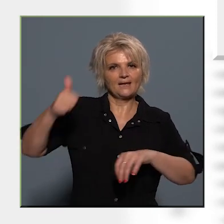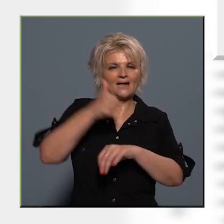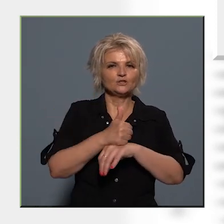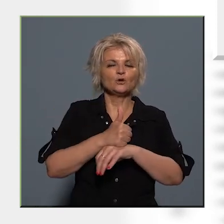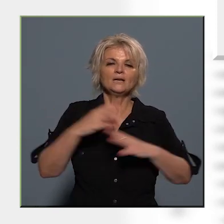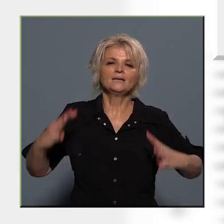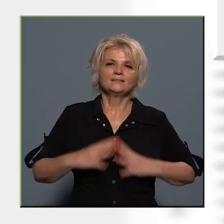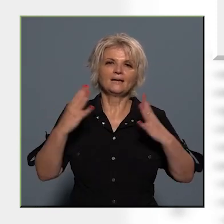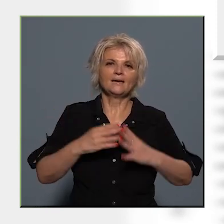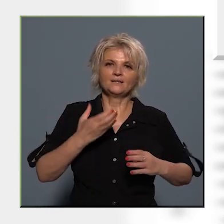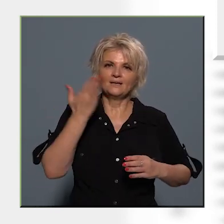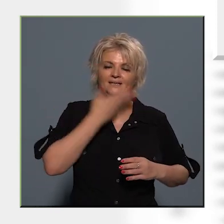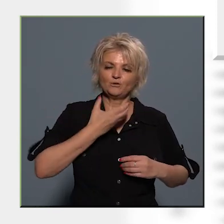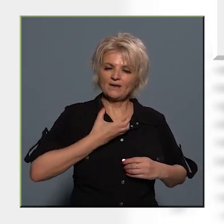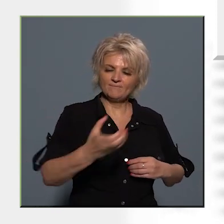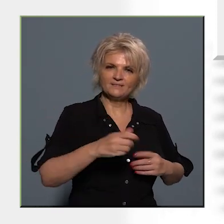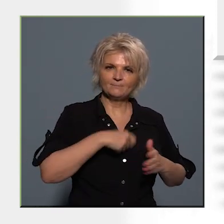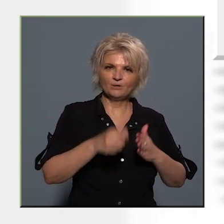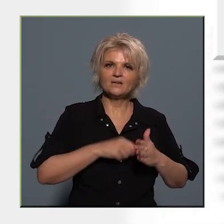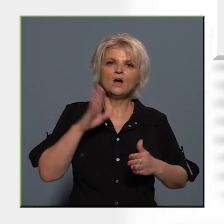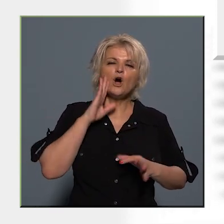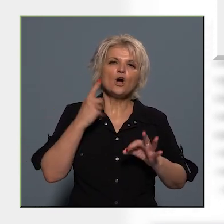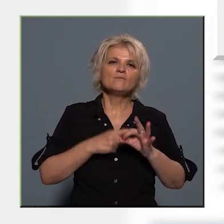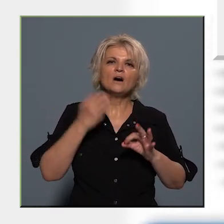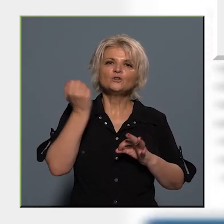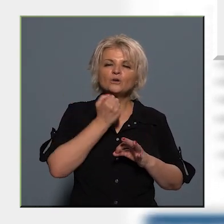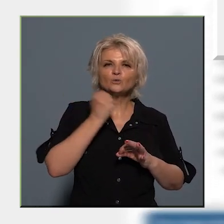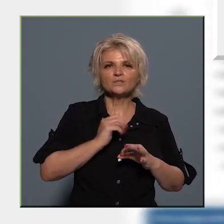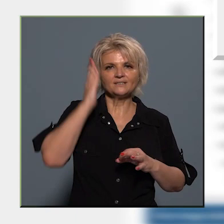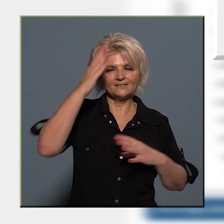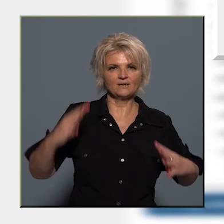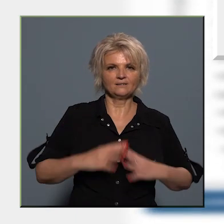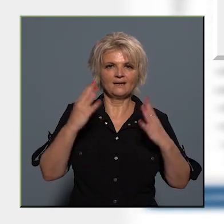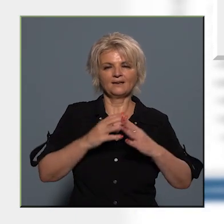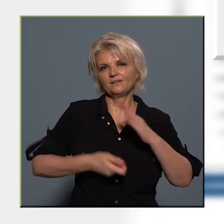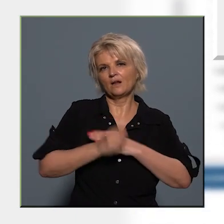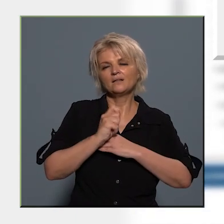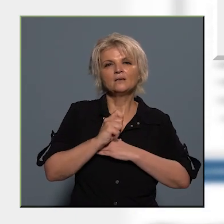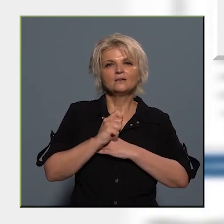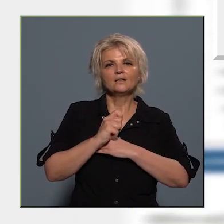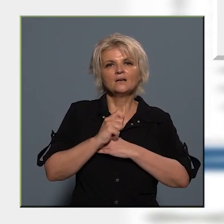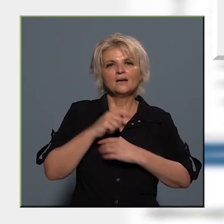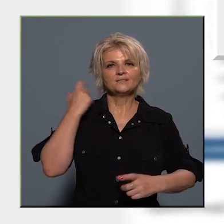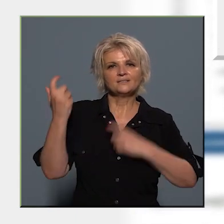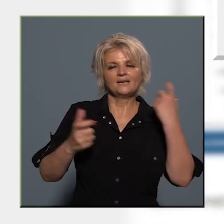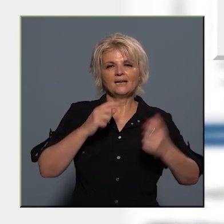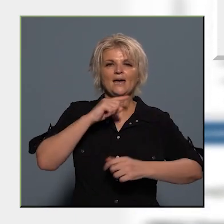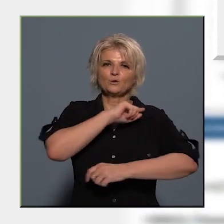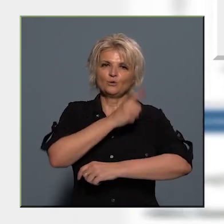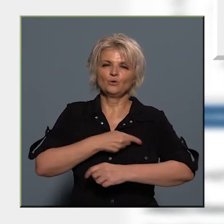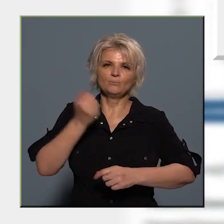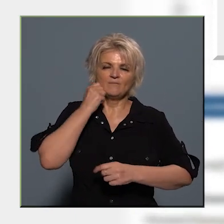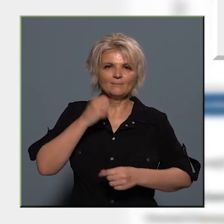tengeri hidrogénvezeték projektje, az Aquaductus, az Északi-tengeren található tengeri szélerőművekből származó